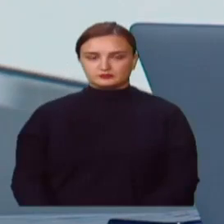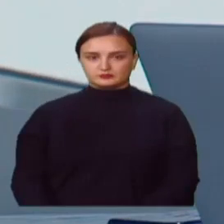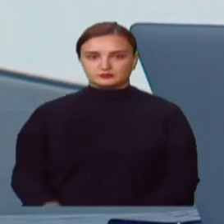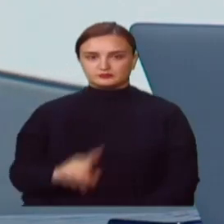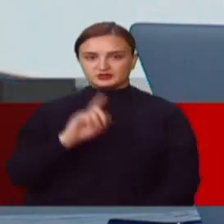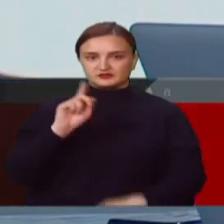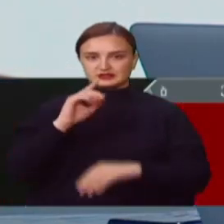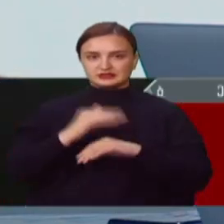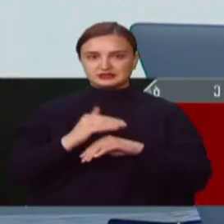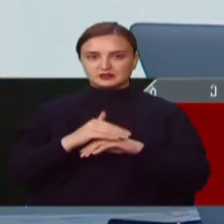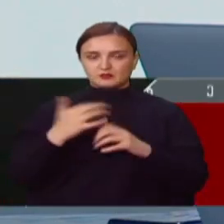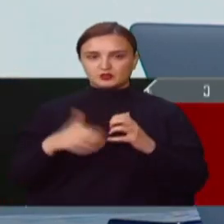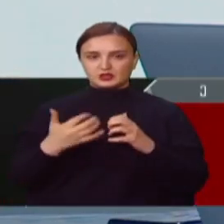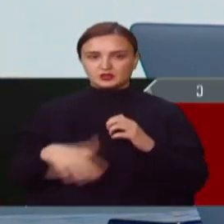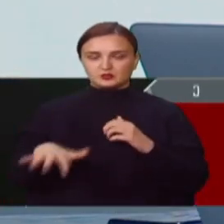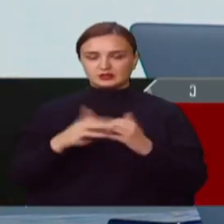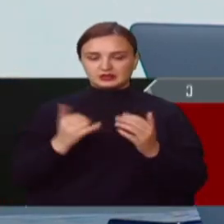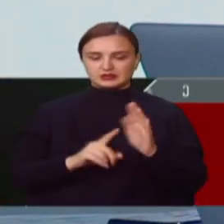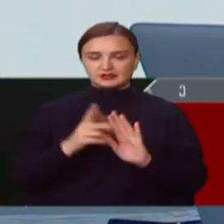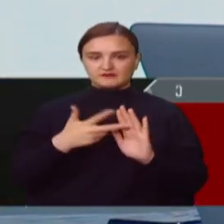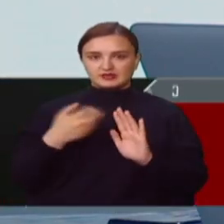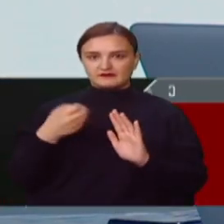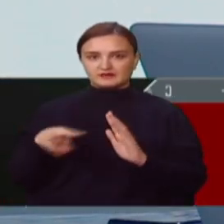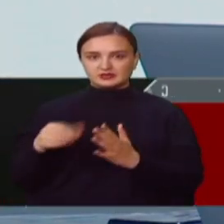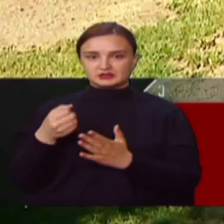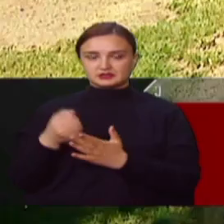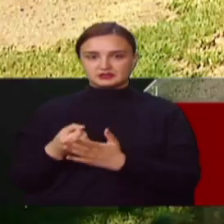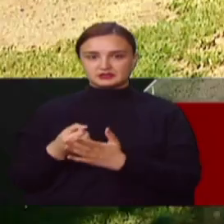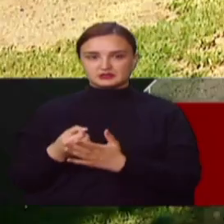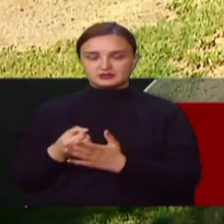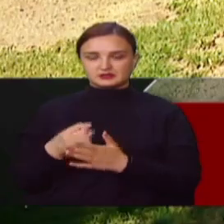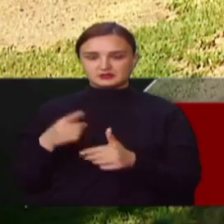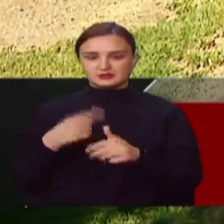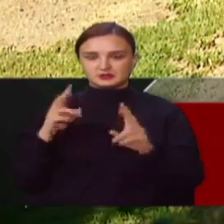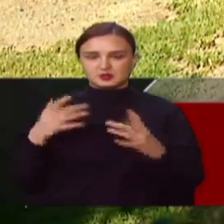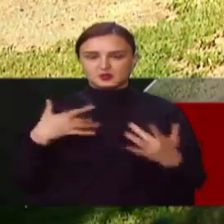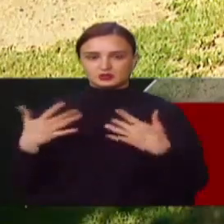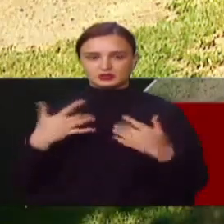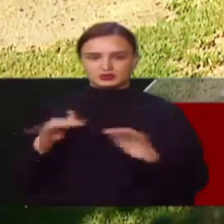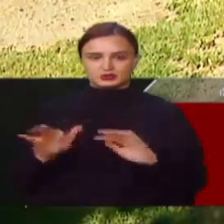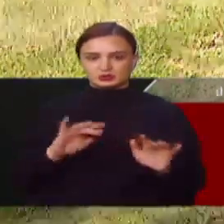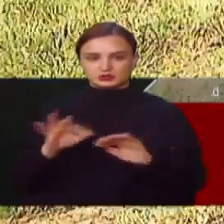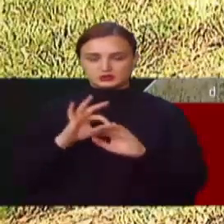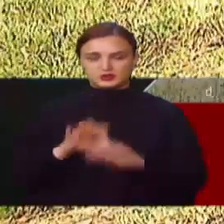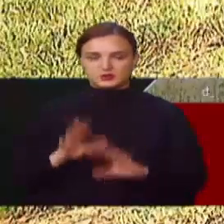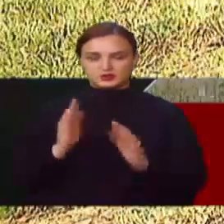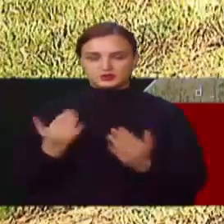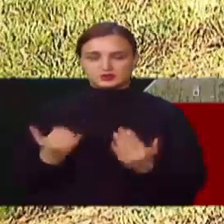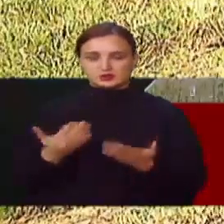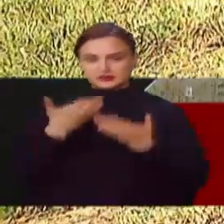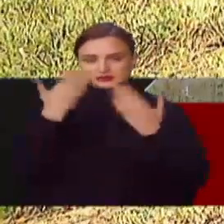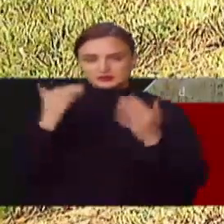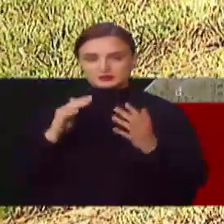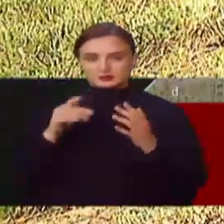ჯვანეს აღამოვებებოდა ნეკურბახში დღეიდან 8 ივნისის ჩათვლით ანტონინო გუერას სახელობის ღონისძიება ჩატარდება დღეს დავიწყებული